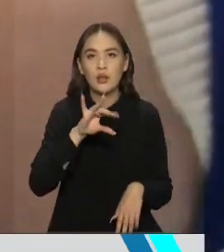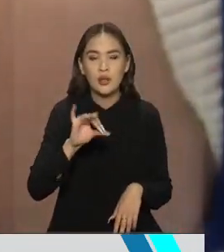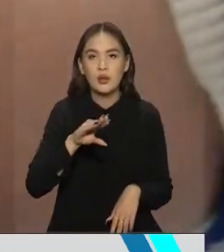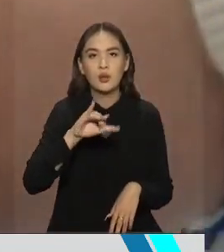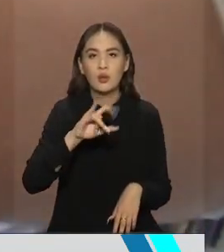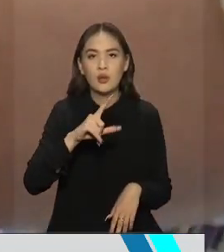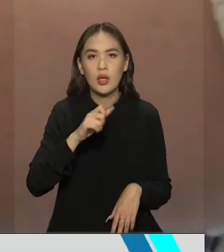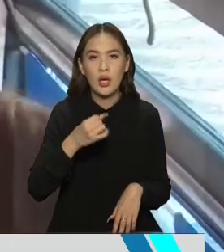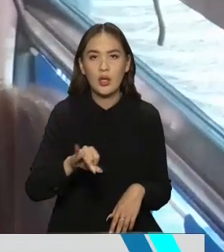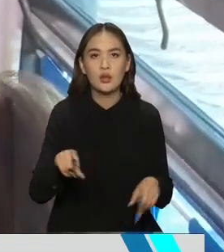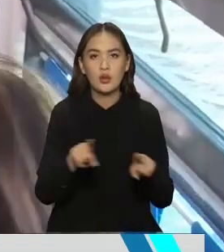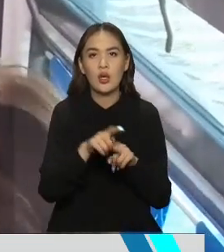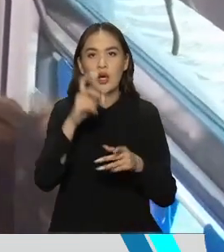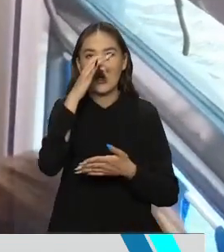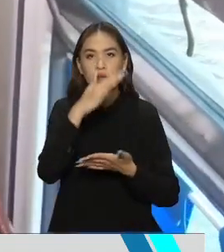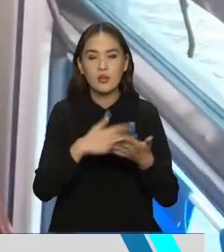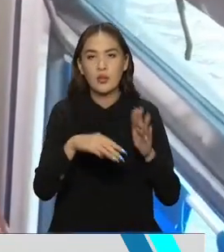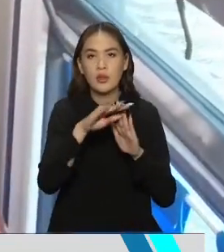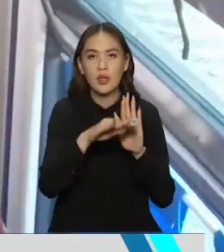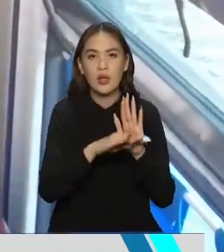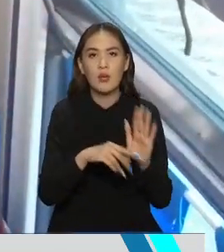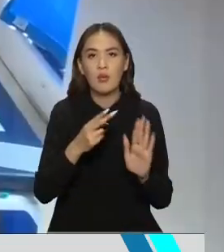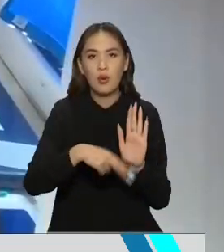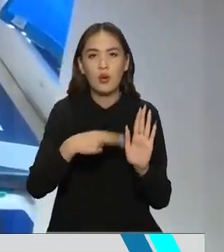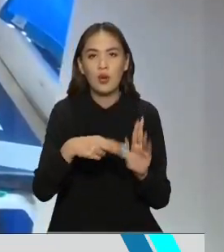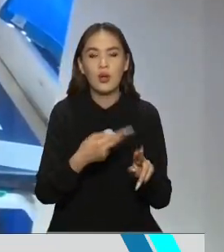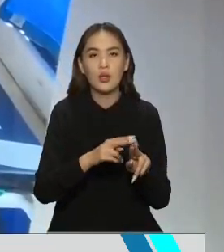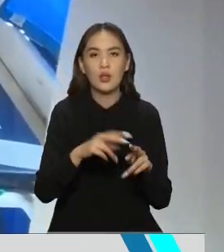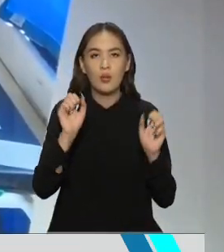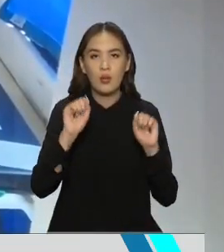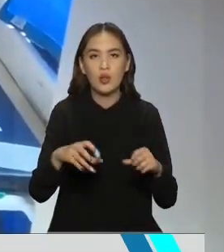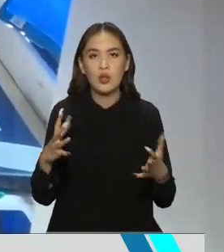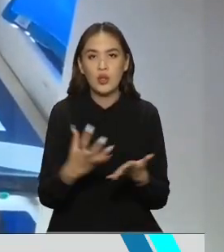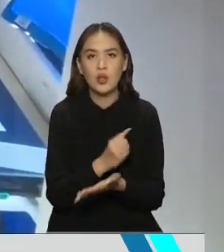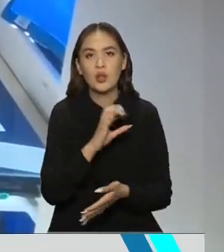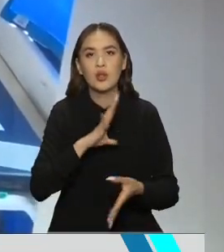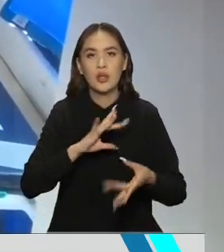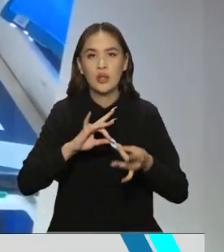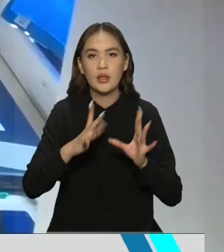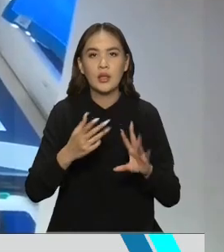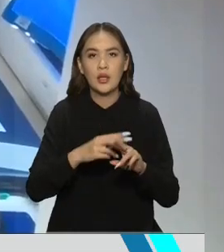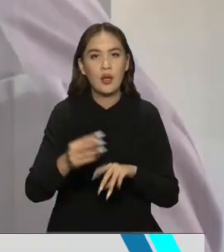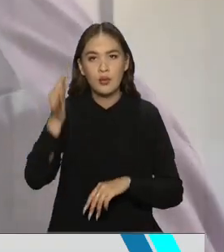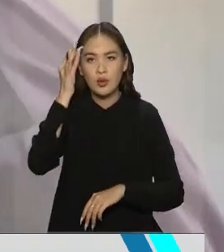Тургай. Расписание движения поезда можно найти на официальных страницах в соцсетях.